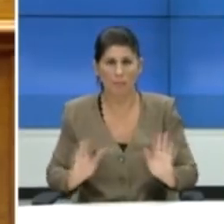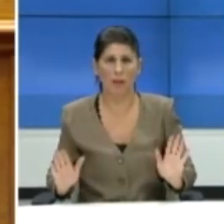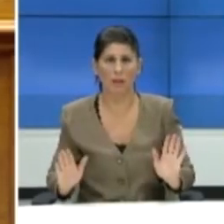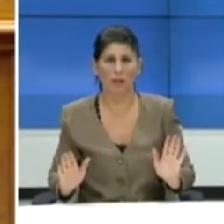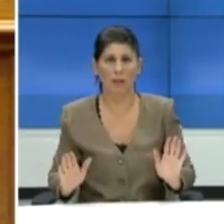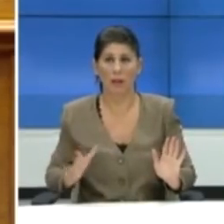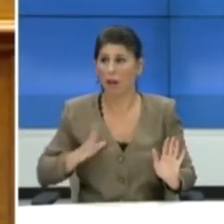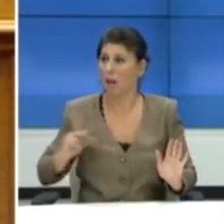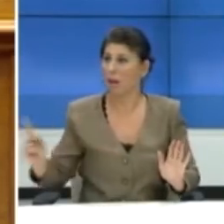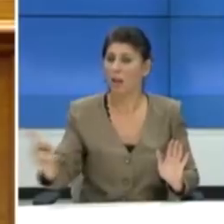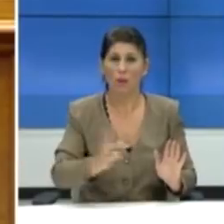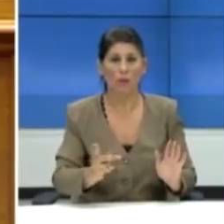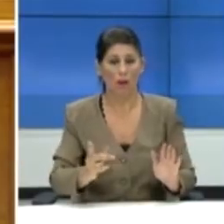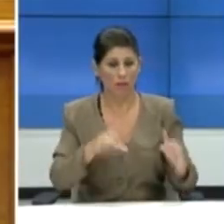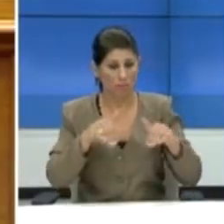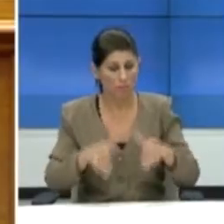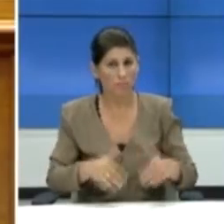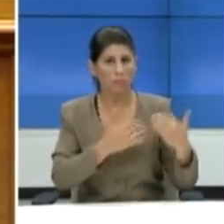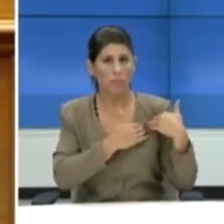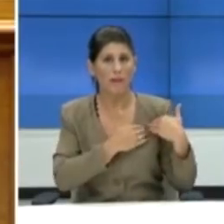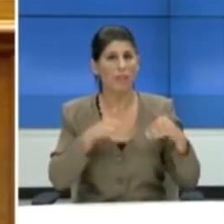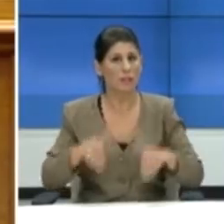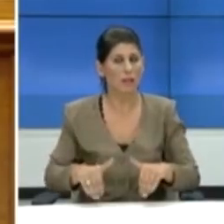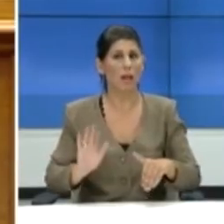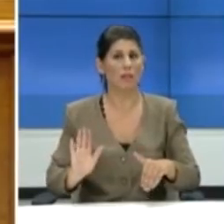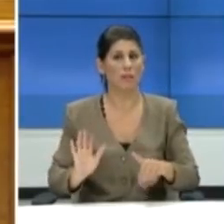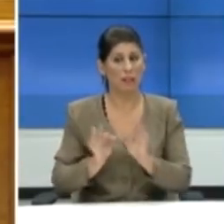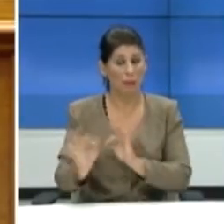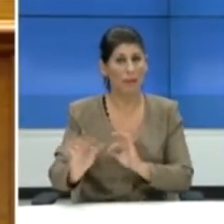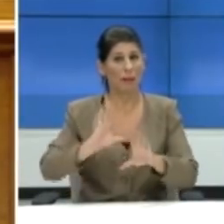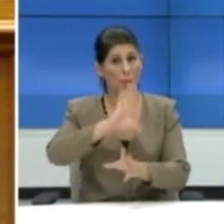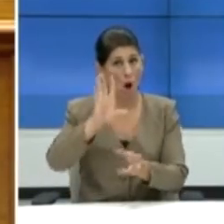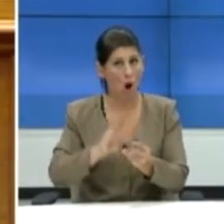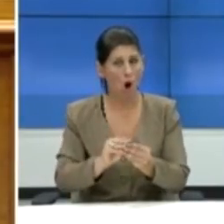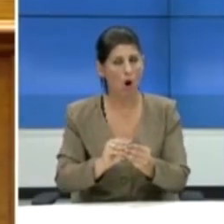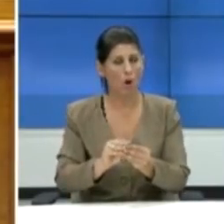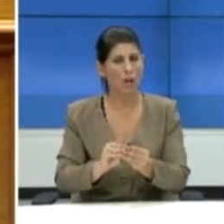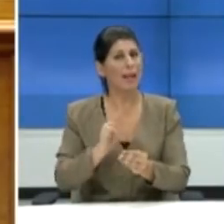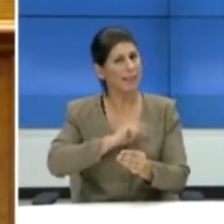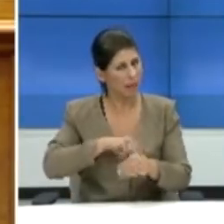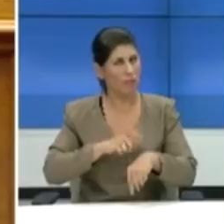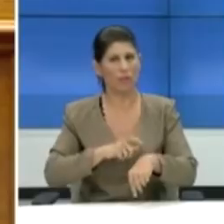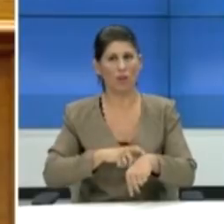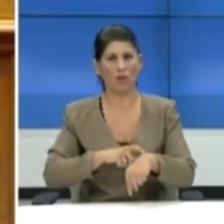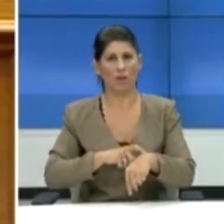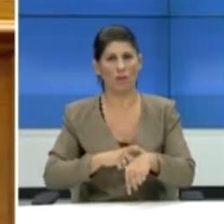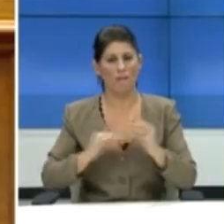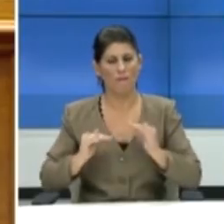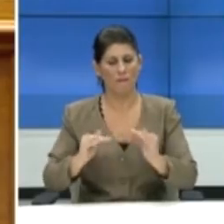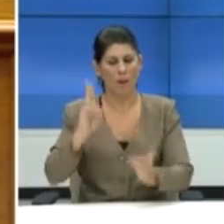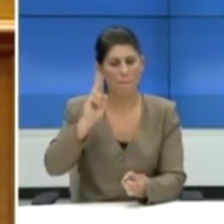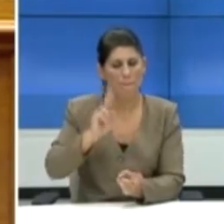την υπεύθυνη στάση του, με την τήρηση των περιοριστικών μέτρων, συνέβαλε να κερδιθεί χρόνος, να